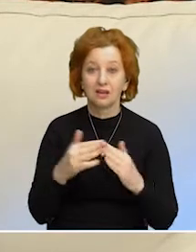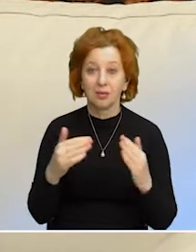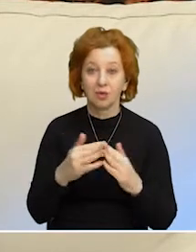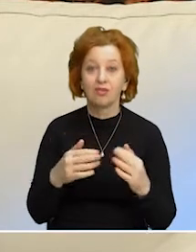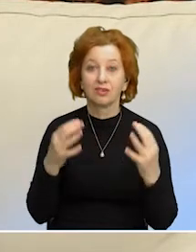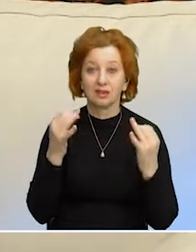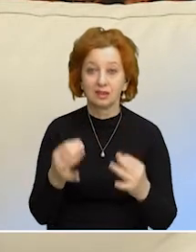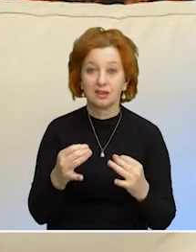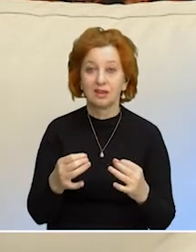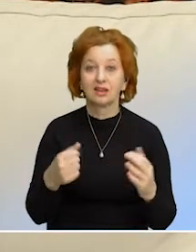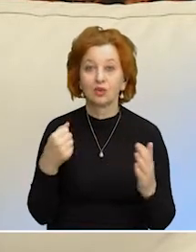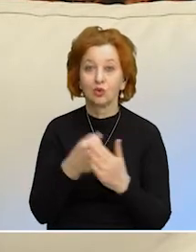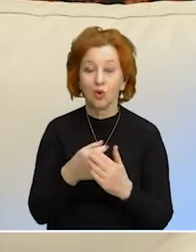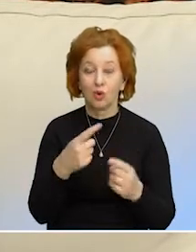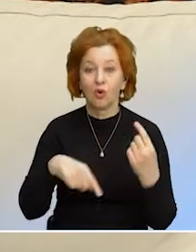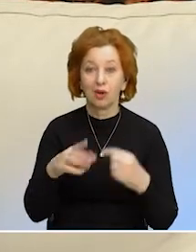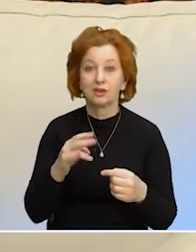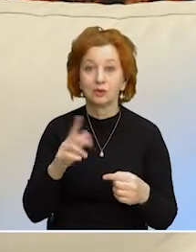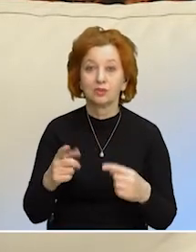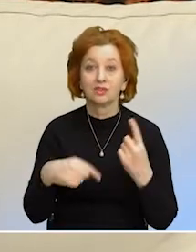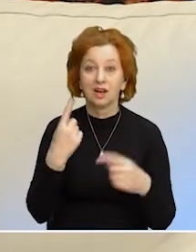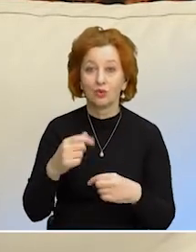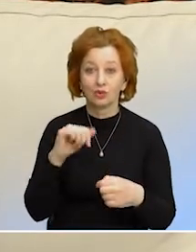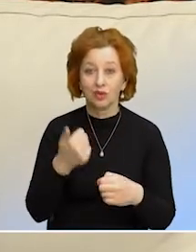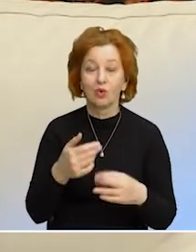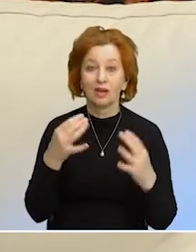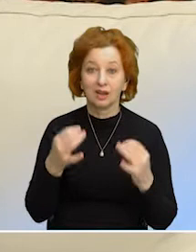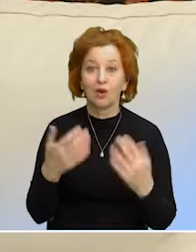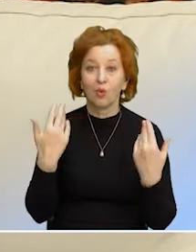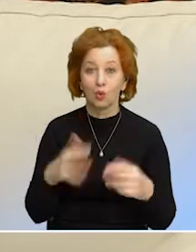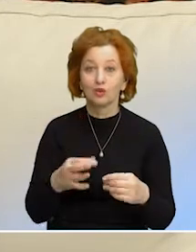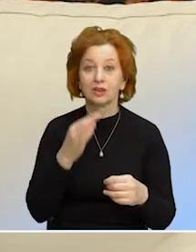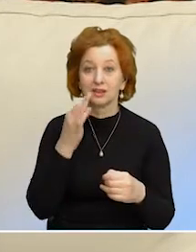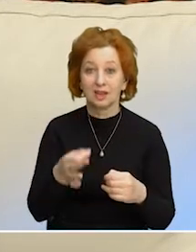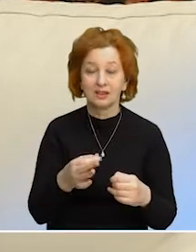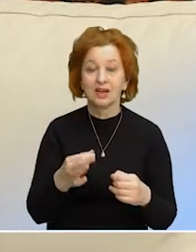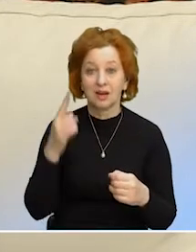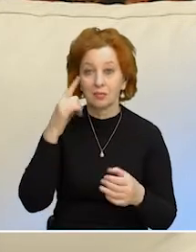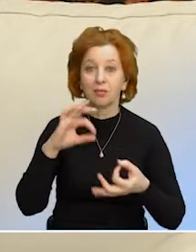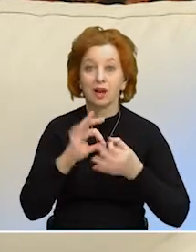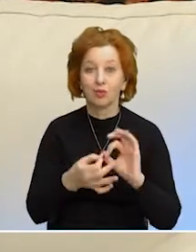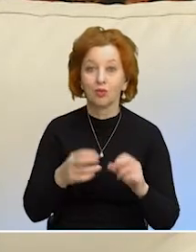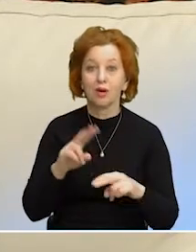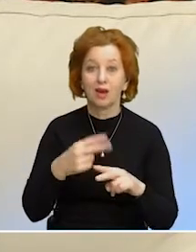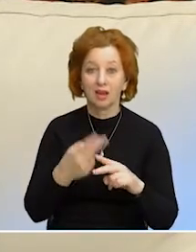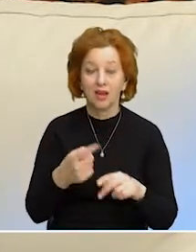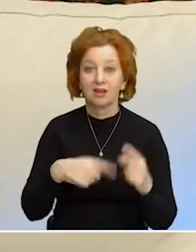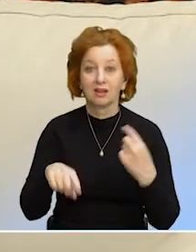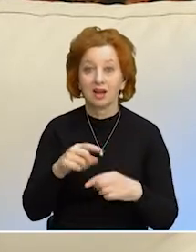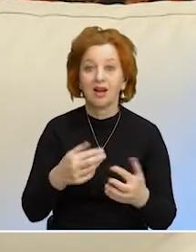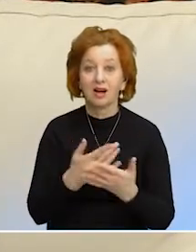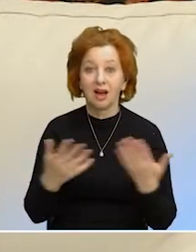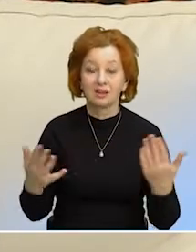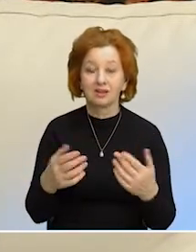ним приступили до июня следующего года. Все жители уведомлены об этом, соответственно, проблем никаких нет. Все видят, что пришли